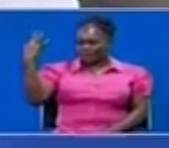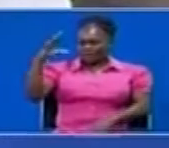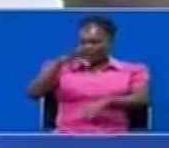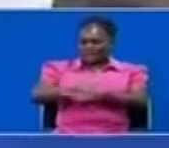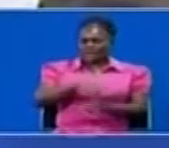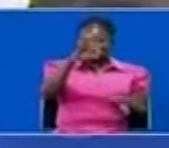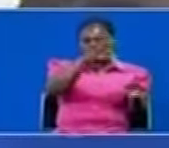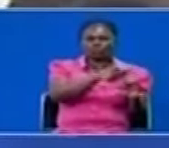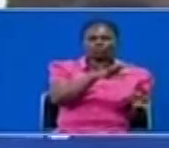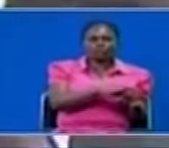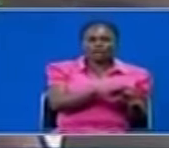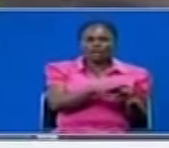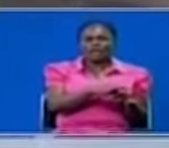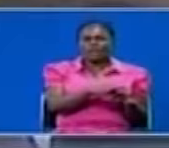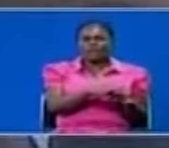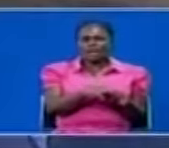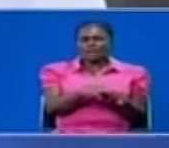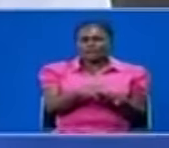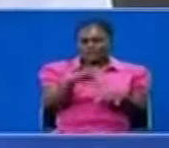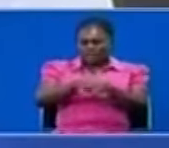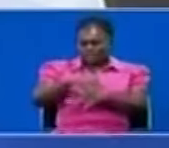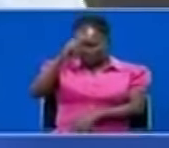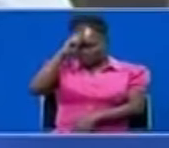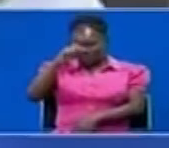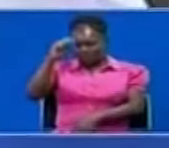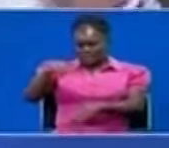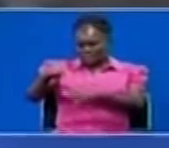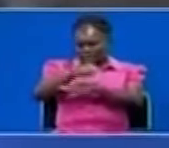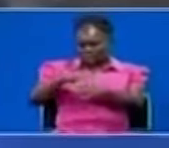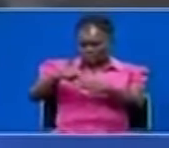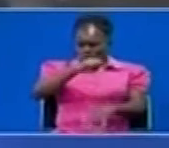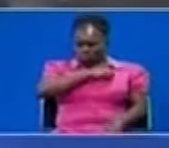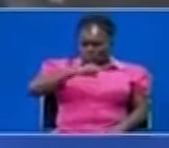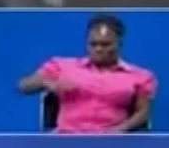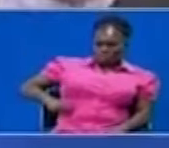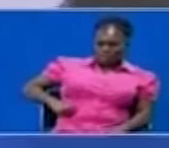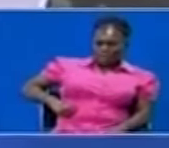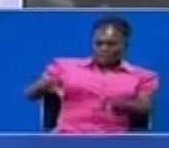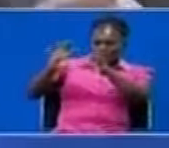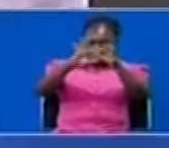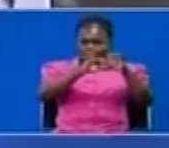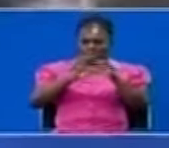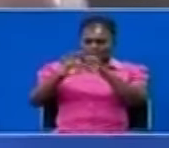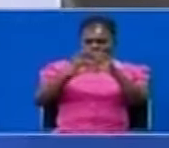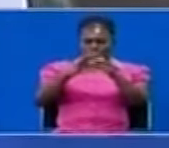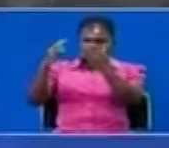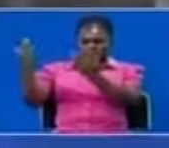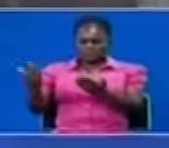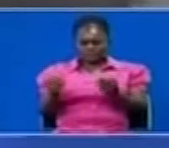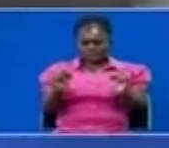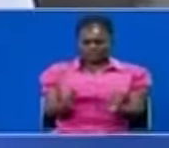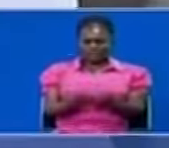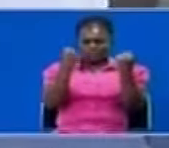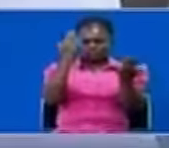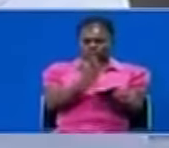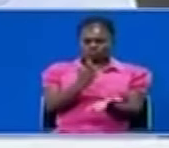kura ili tupate ushindi. National Super Alliance ndio ambayo italeta ukombozi wa kweli